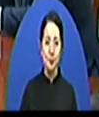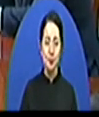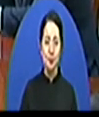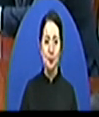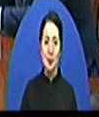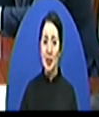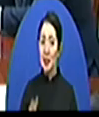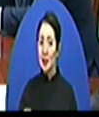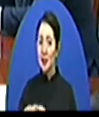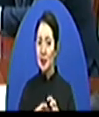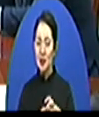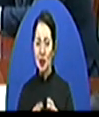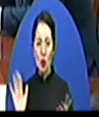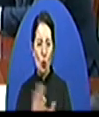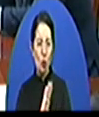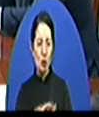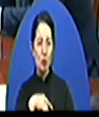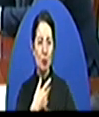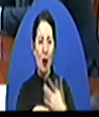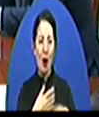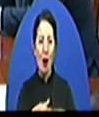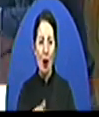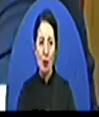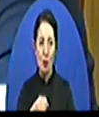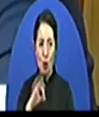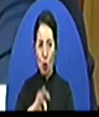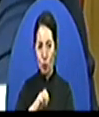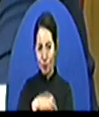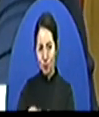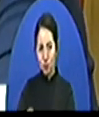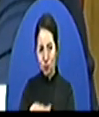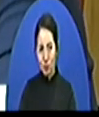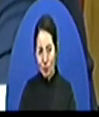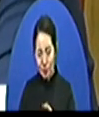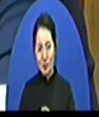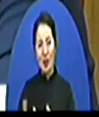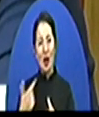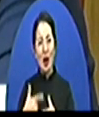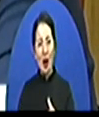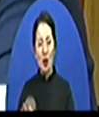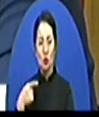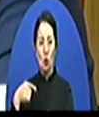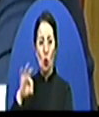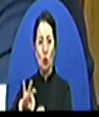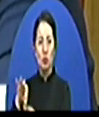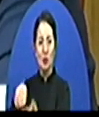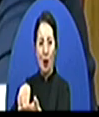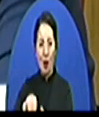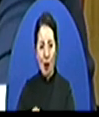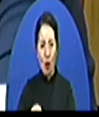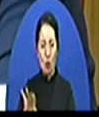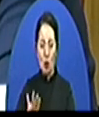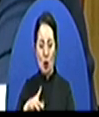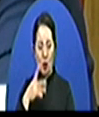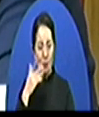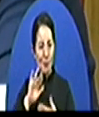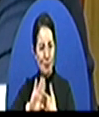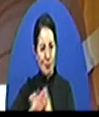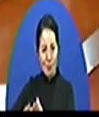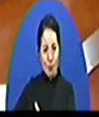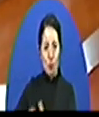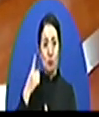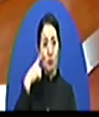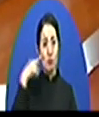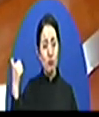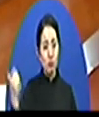Дэлхийд аяар хурдастай тархаж байгаа цар тахлаас урьдчилан сэргийлж гаднаас зөөвөрлөгдөн ирсэн халдварыг дотооддоо тархахгүй тулд өдөр бүр эрсдэлт нөхцөлд ажиллаж